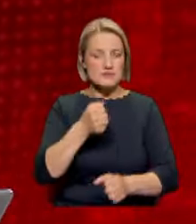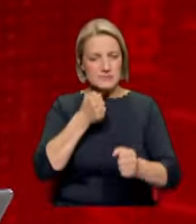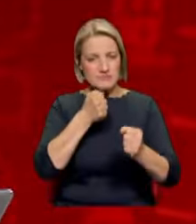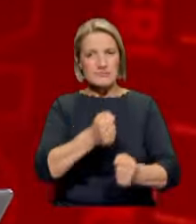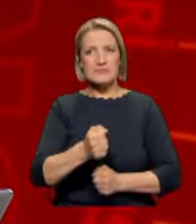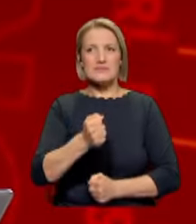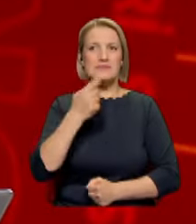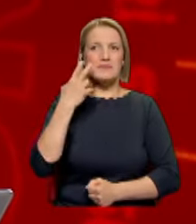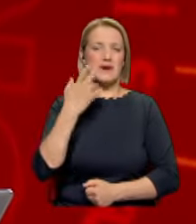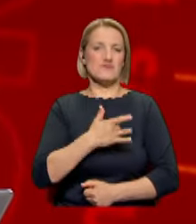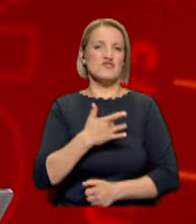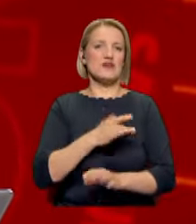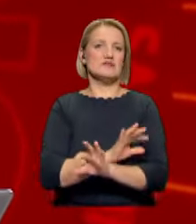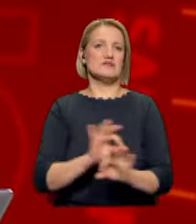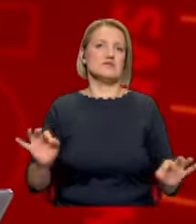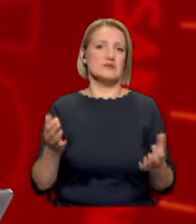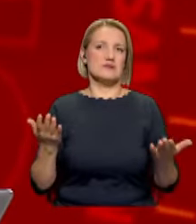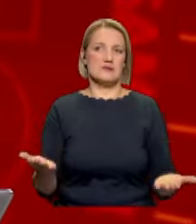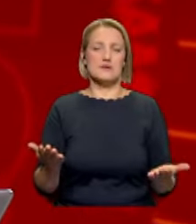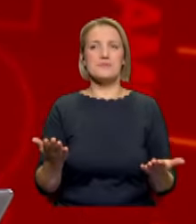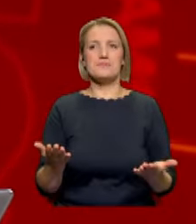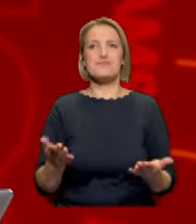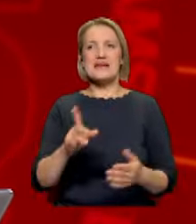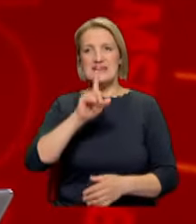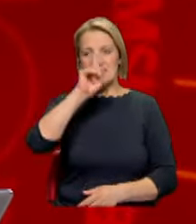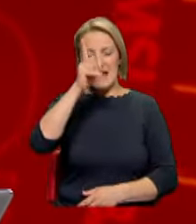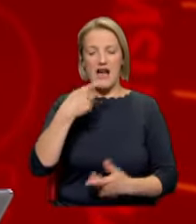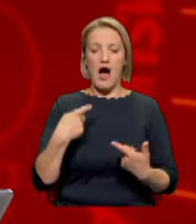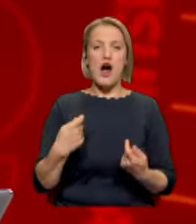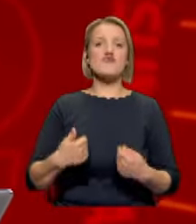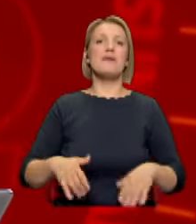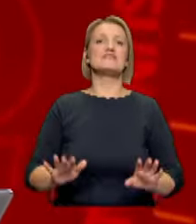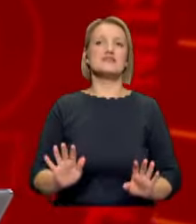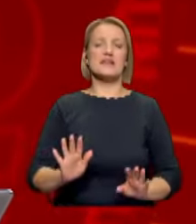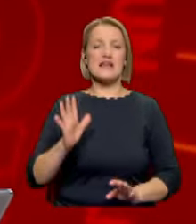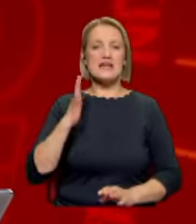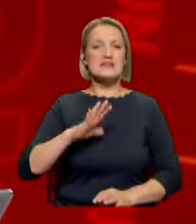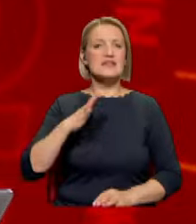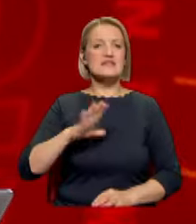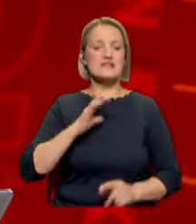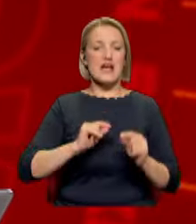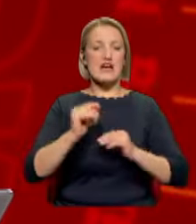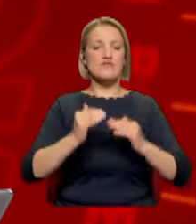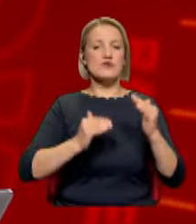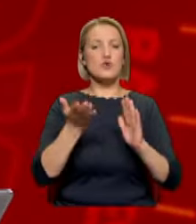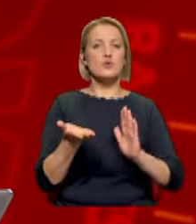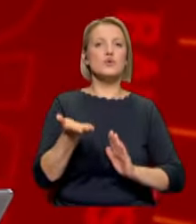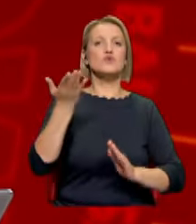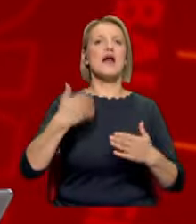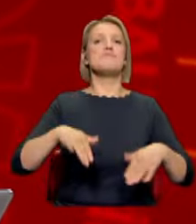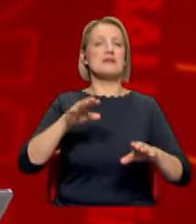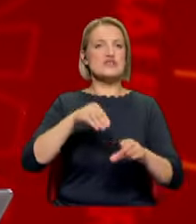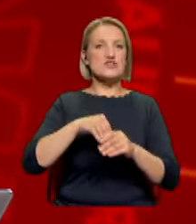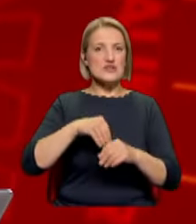gayri ahlakidir, vicdansızlıktır artık. Üstelik sırf harcamasınlar ve talep enflasyonunu artırmasınlar